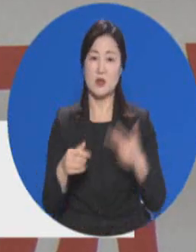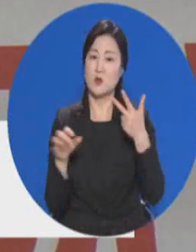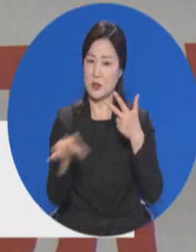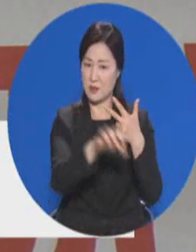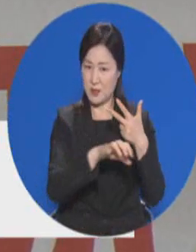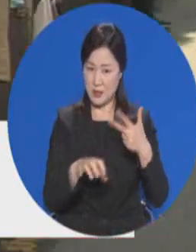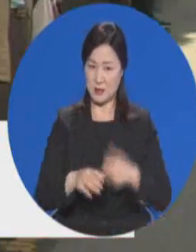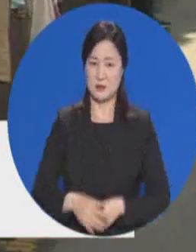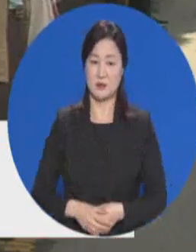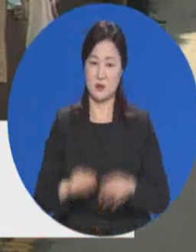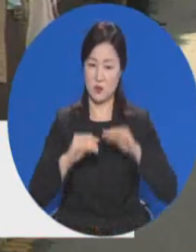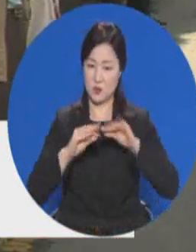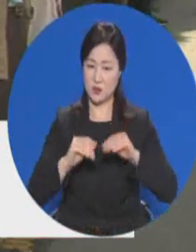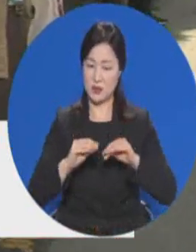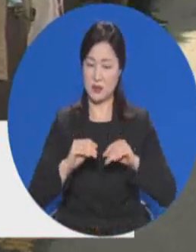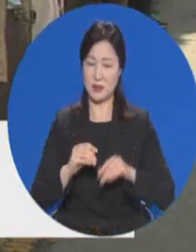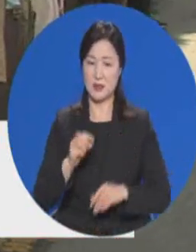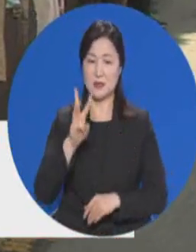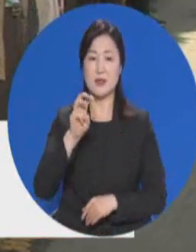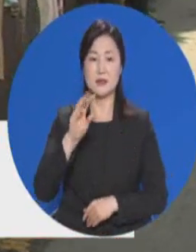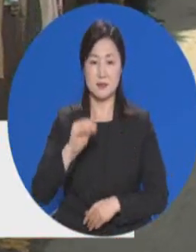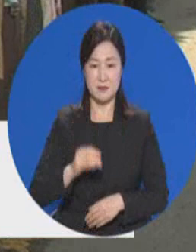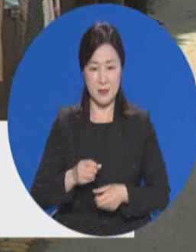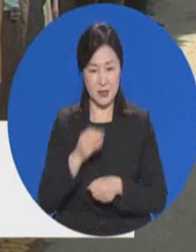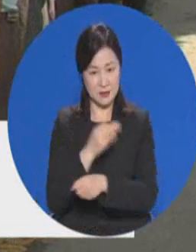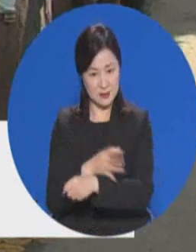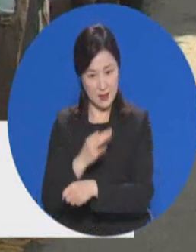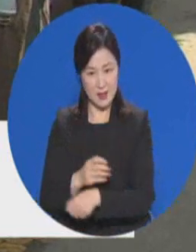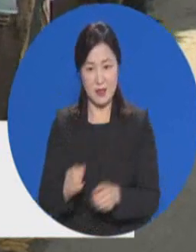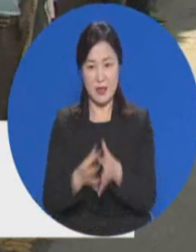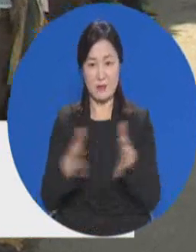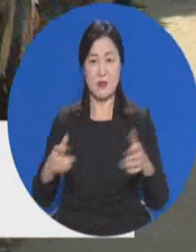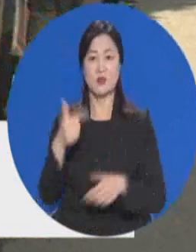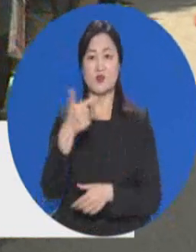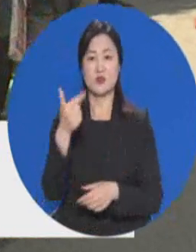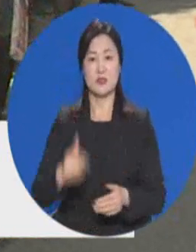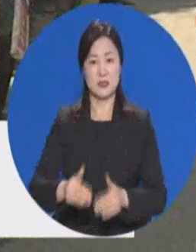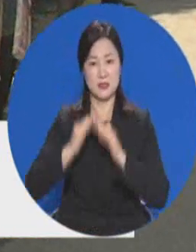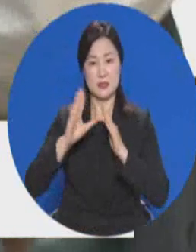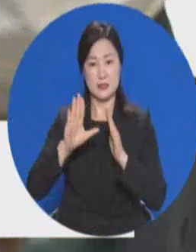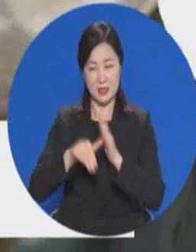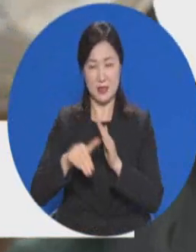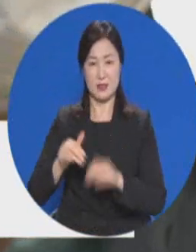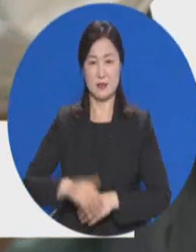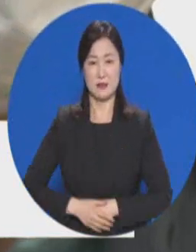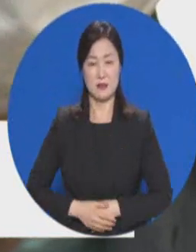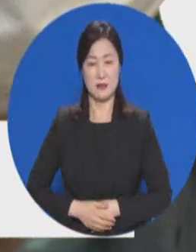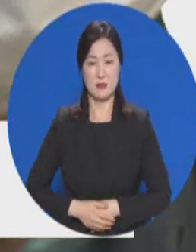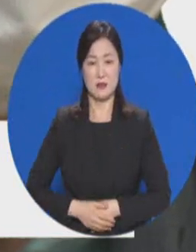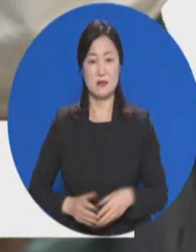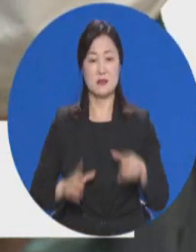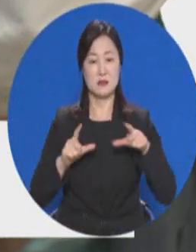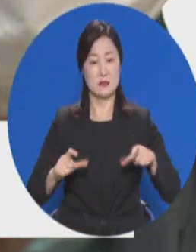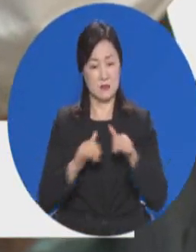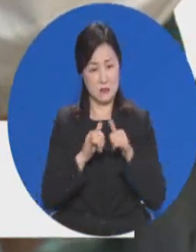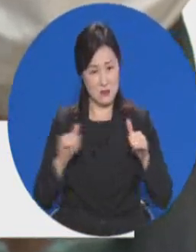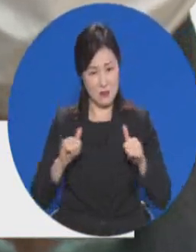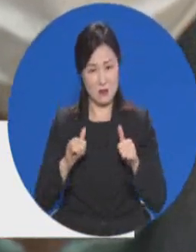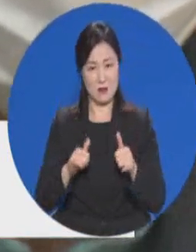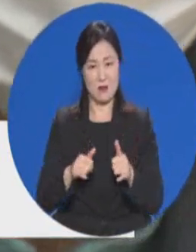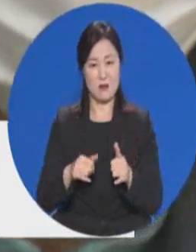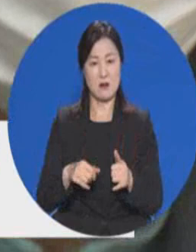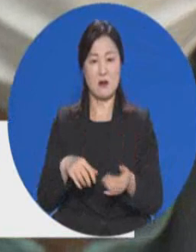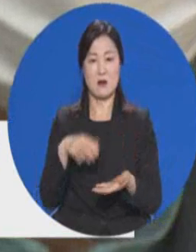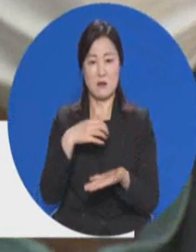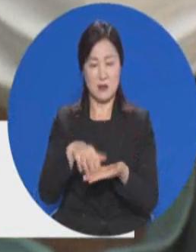등 30만 평을 수용해 아파트 6천 가구를 짓는 사업 추진 과정에서 주민들에게 토지 수용가를